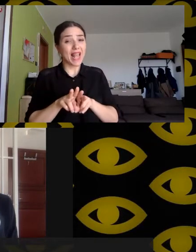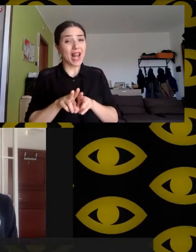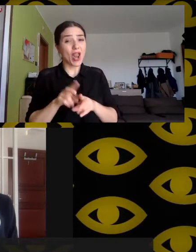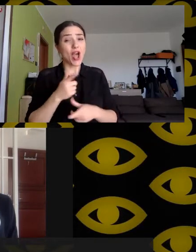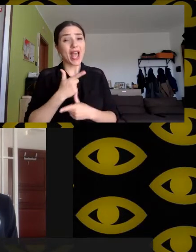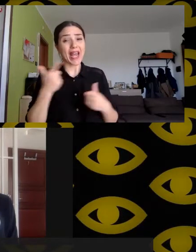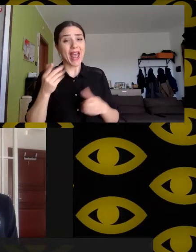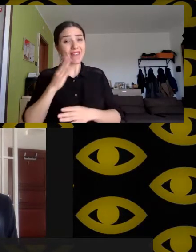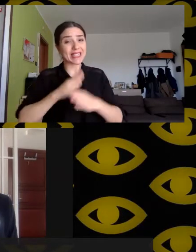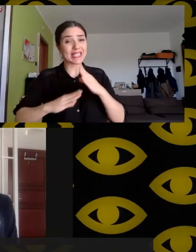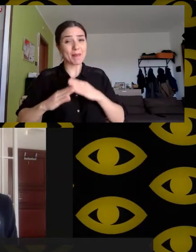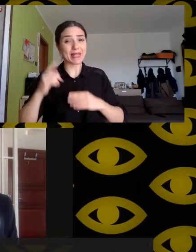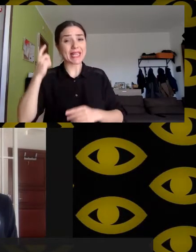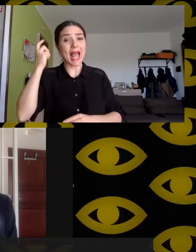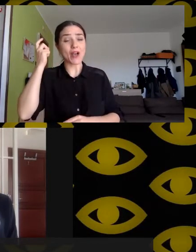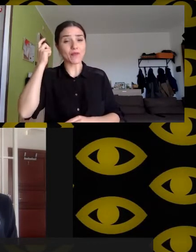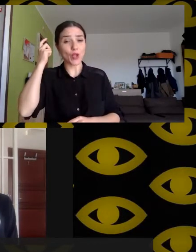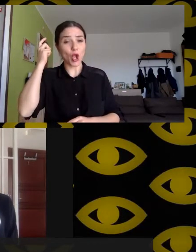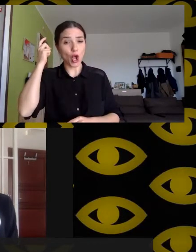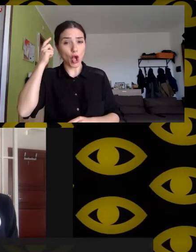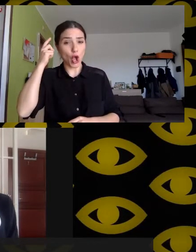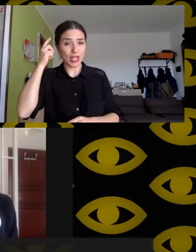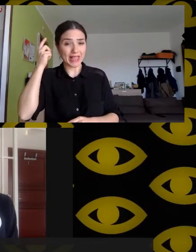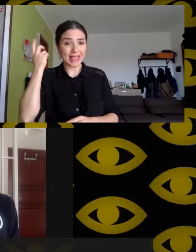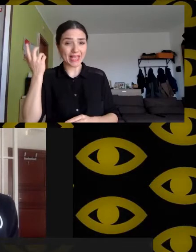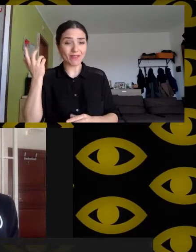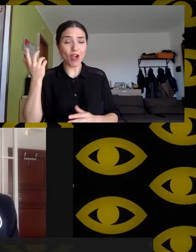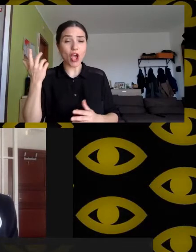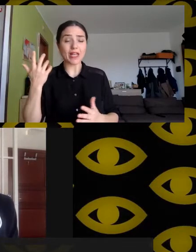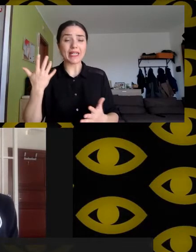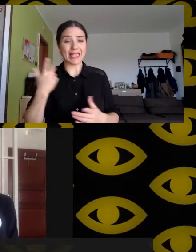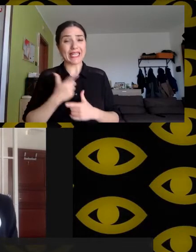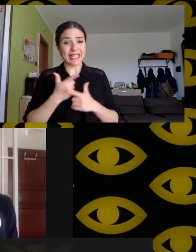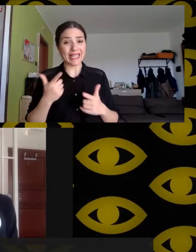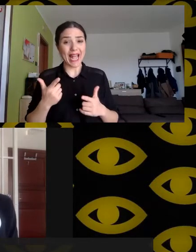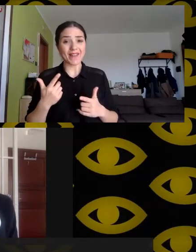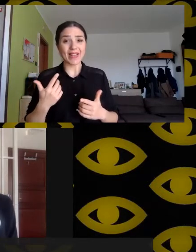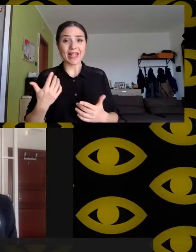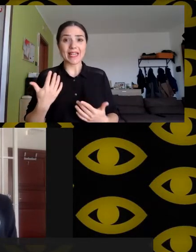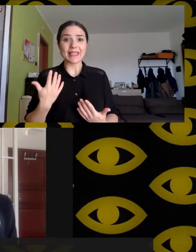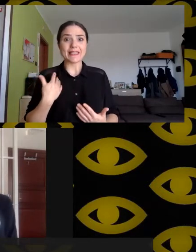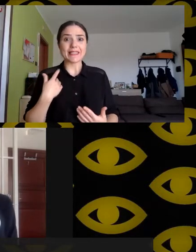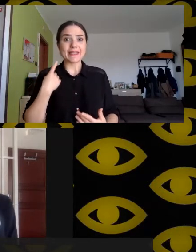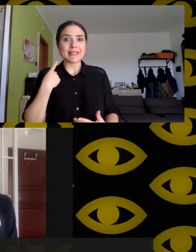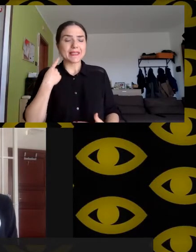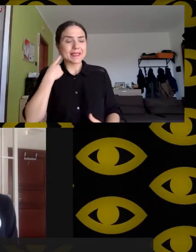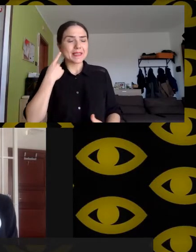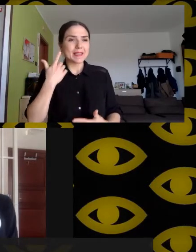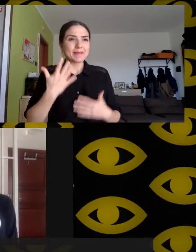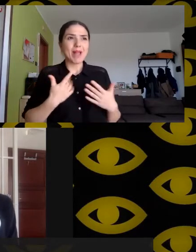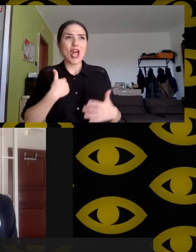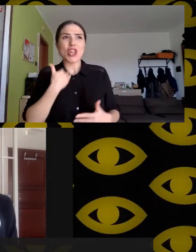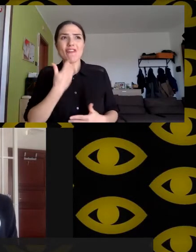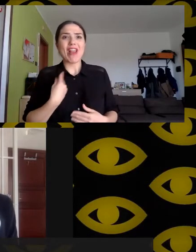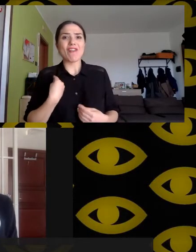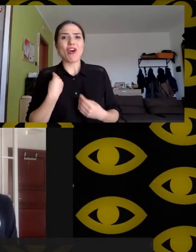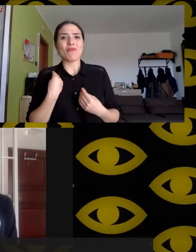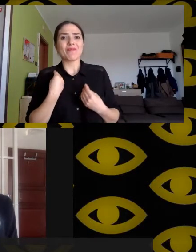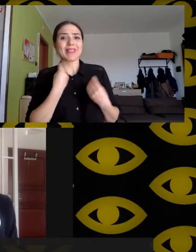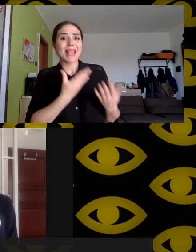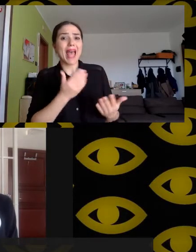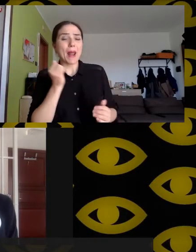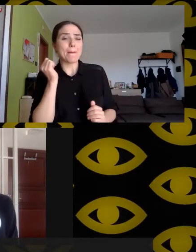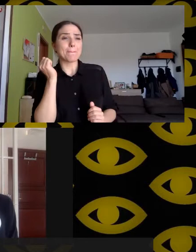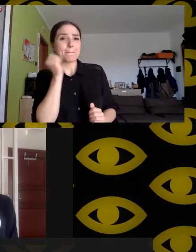cognitiva, era un ritardo cognitivo, non volevo dare tanti problemi ai miei genitori e quindi non volevo raccontare